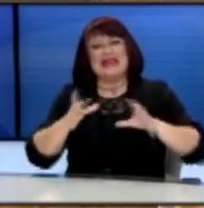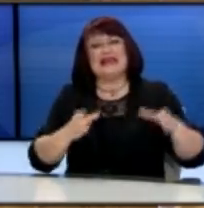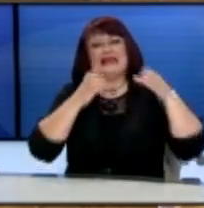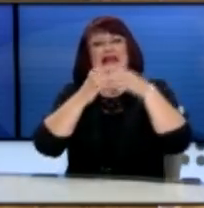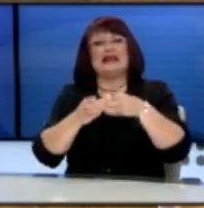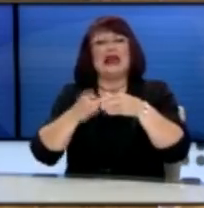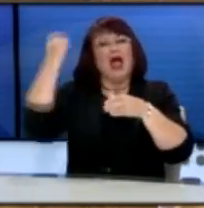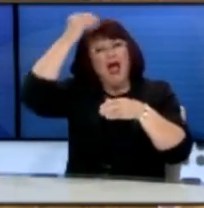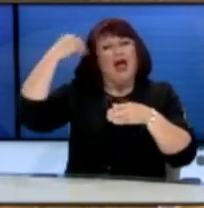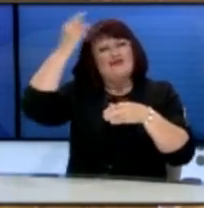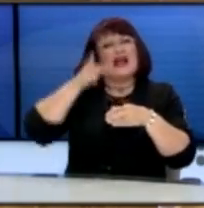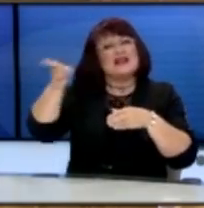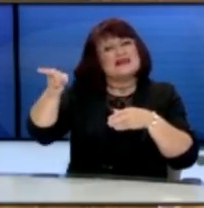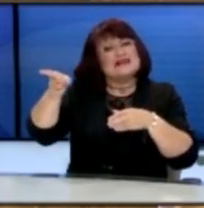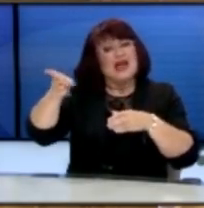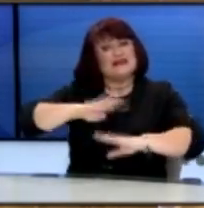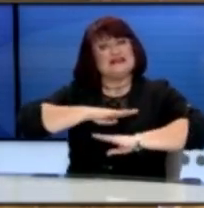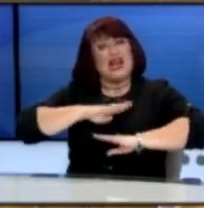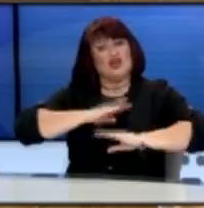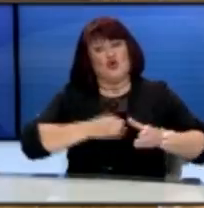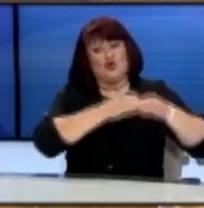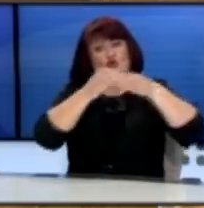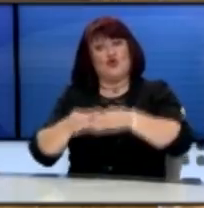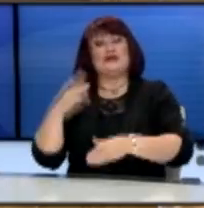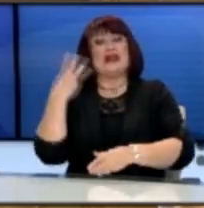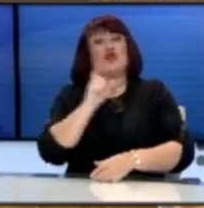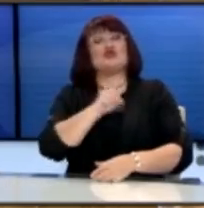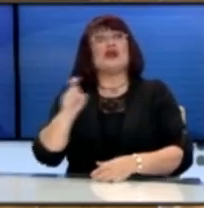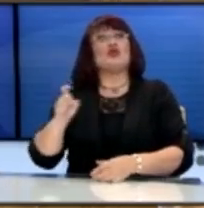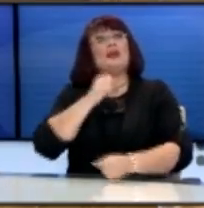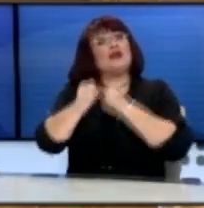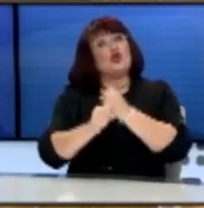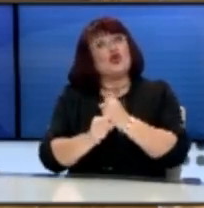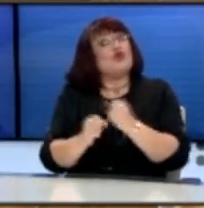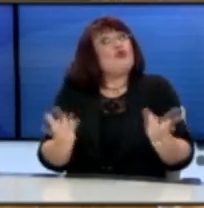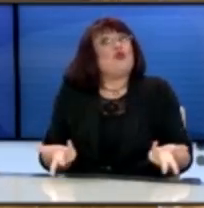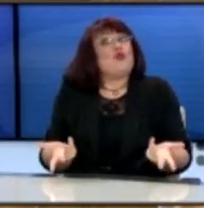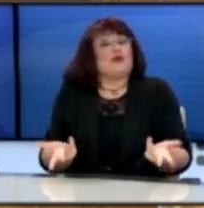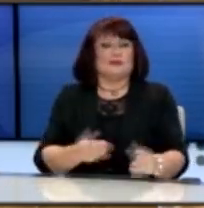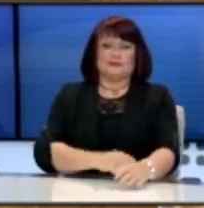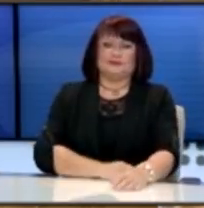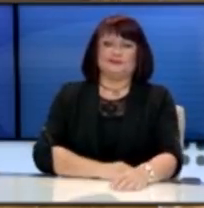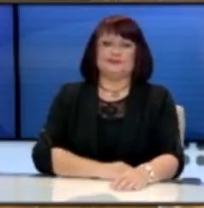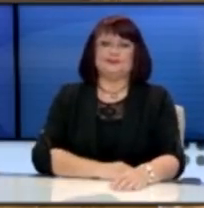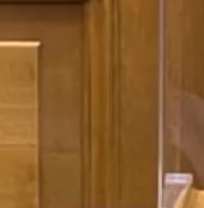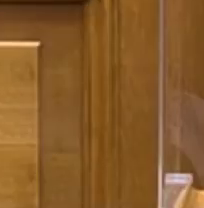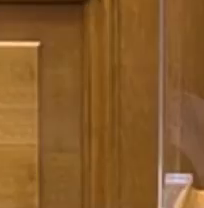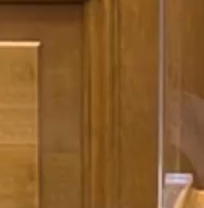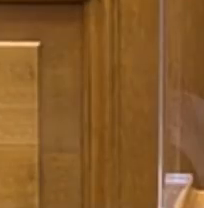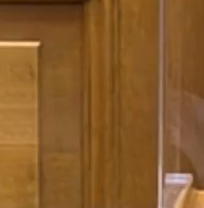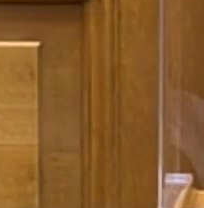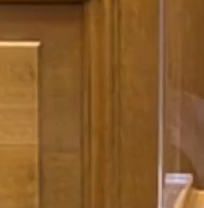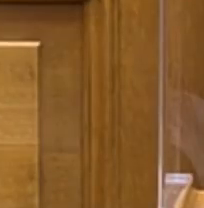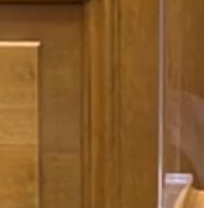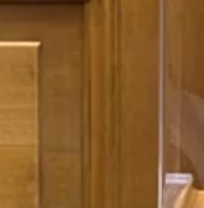στο Αφγανιστάν, βρίσκεται 300 εκατομμύρια το χρόνο. Μάλιστα, δεν σας